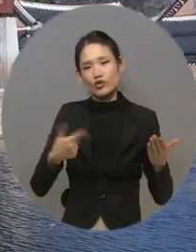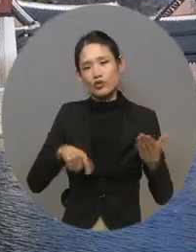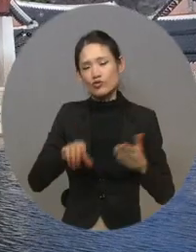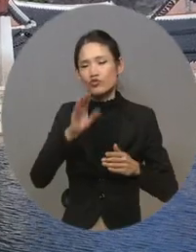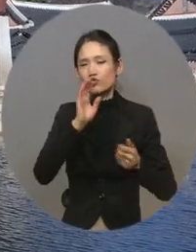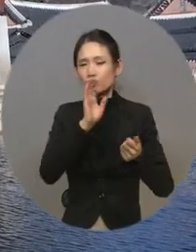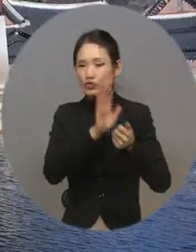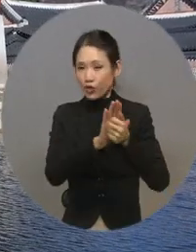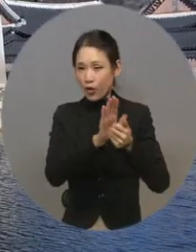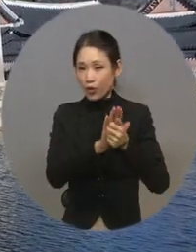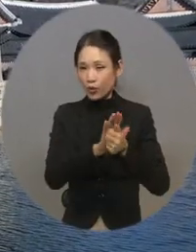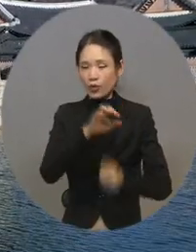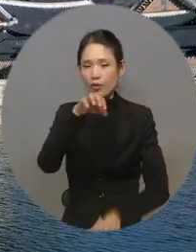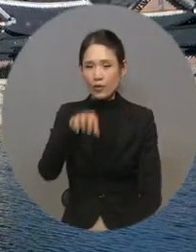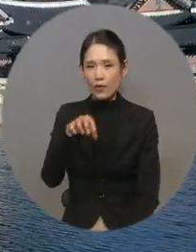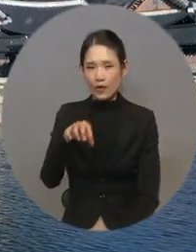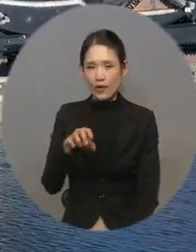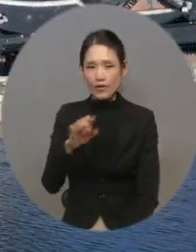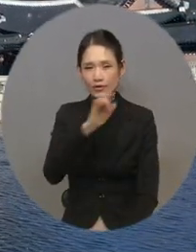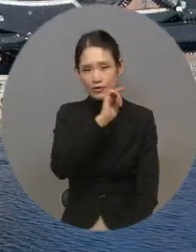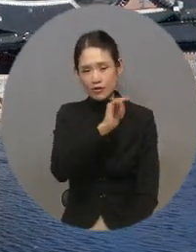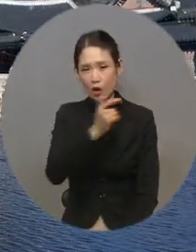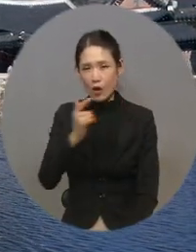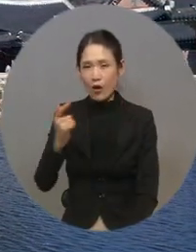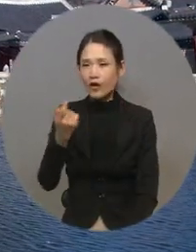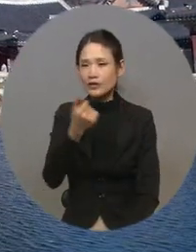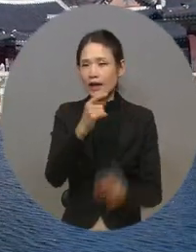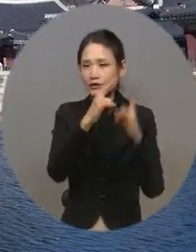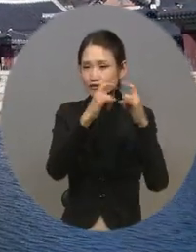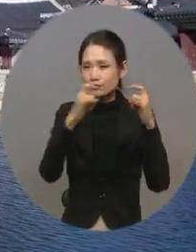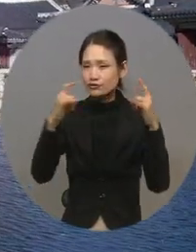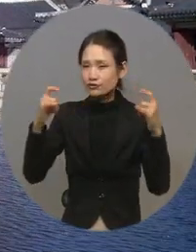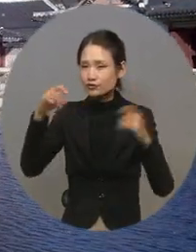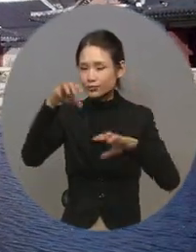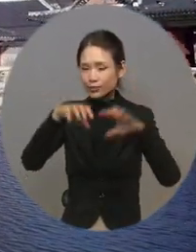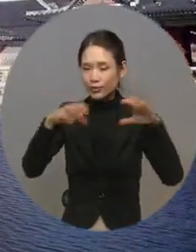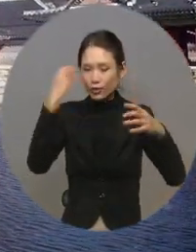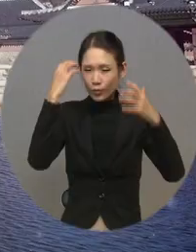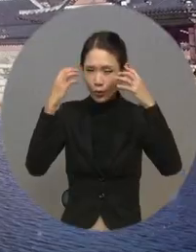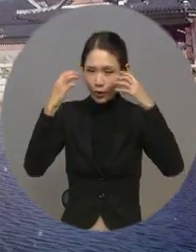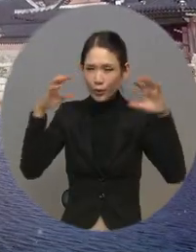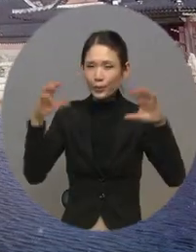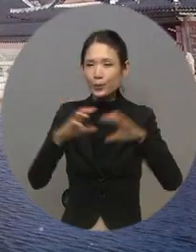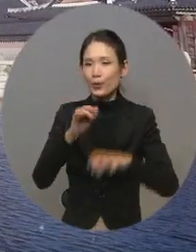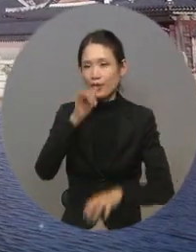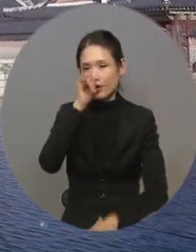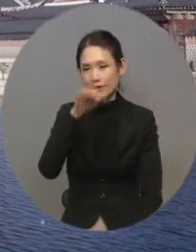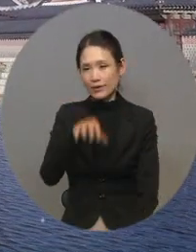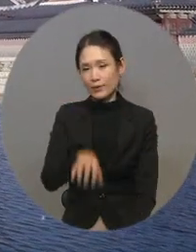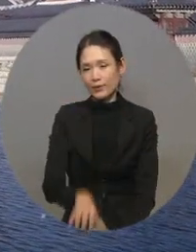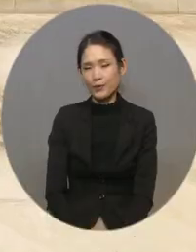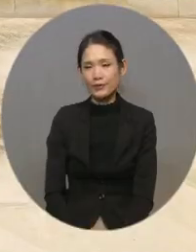후원공간 등 궁궐 안에 다시 여러 작은 궁들이 복잡하게 모인 곳이기도 합니다.